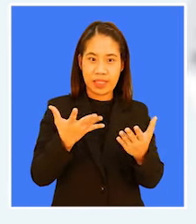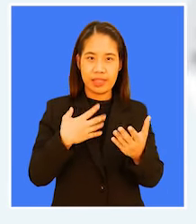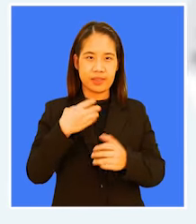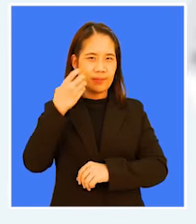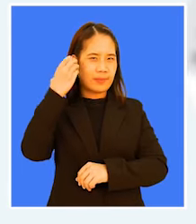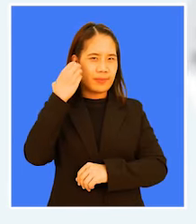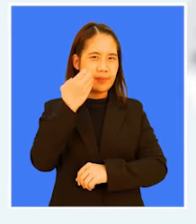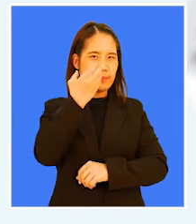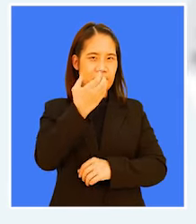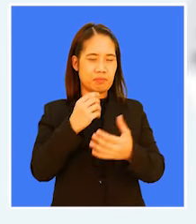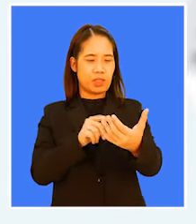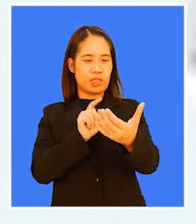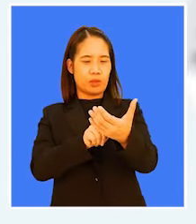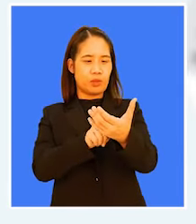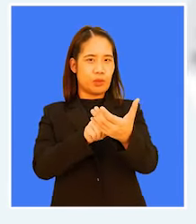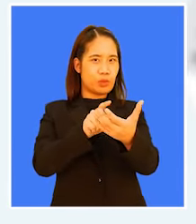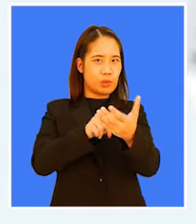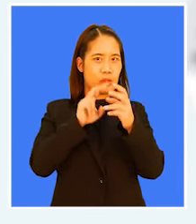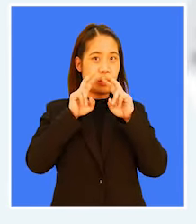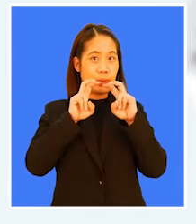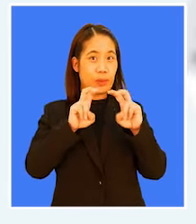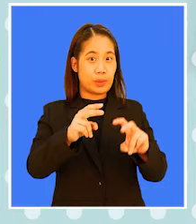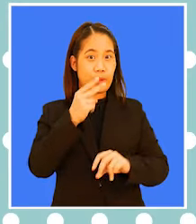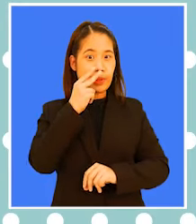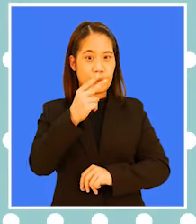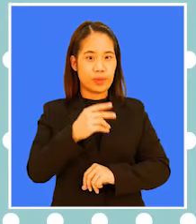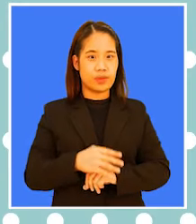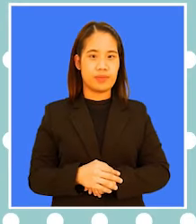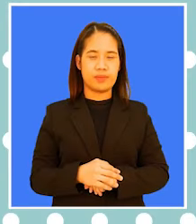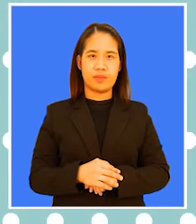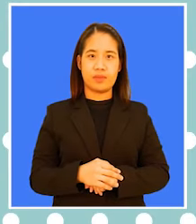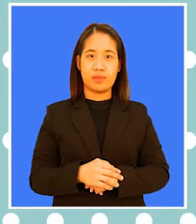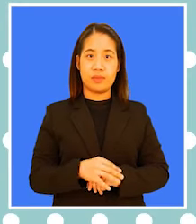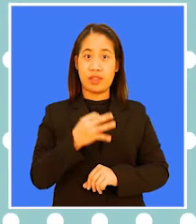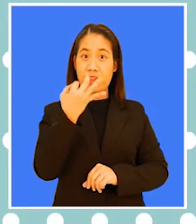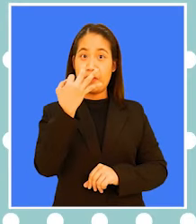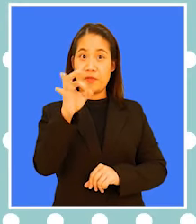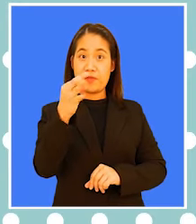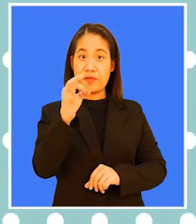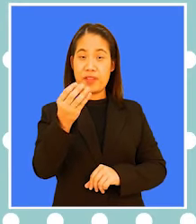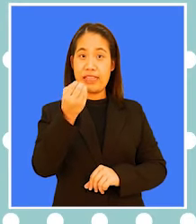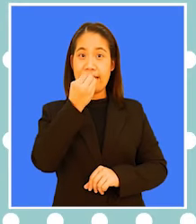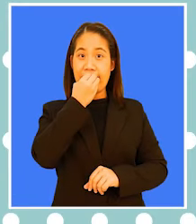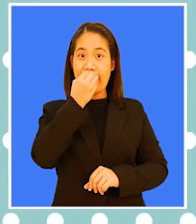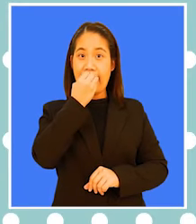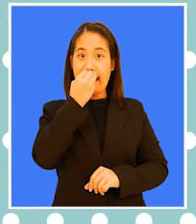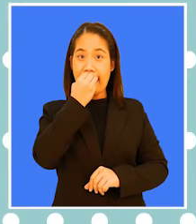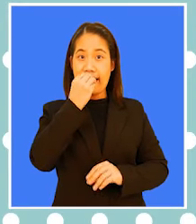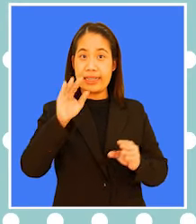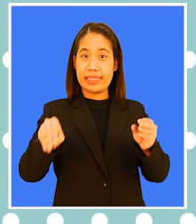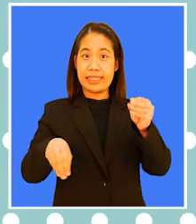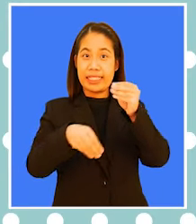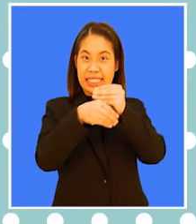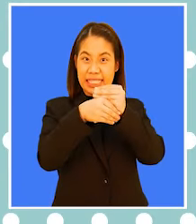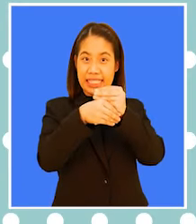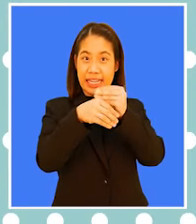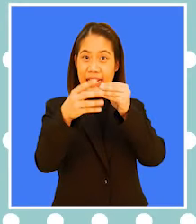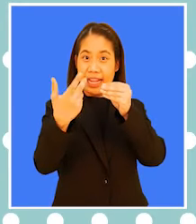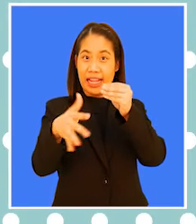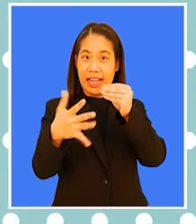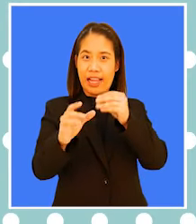ๆเสิร์ชข้อมูลก่อนแจกอาหารเสริมลดน้ำหนัก100คนเท่